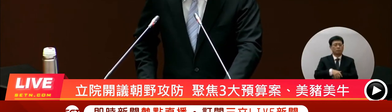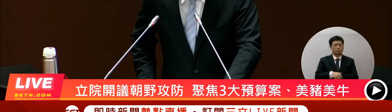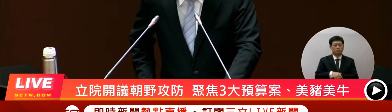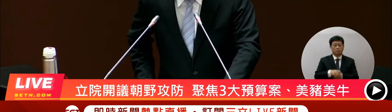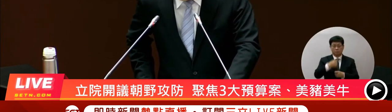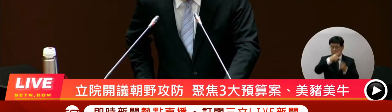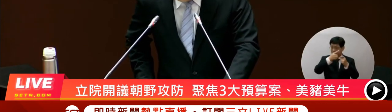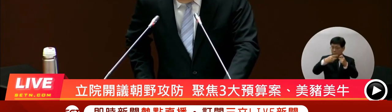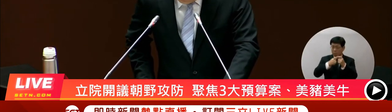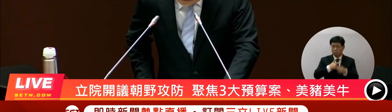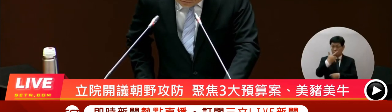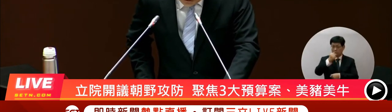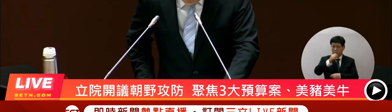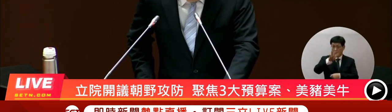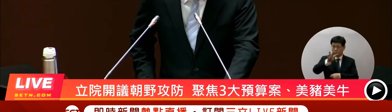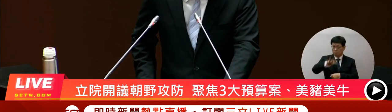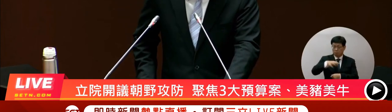每年